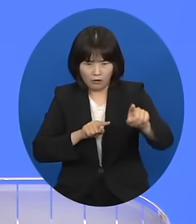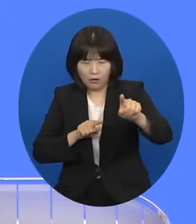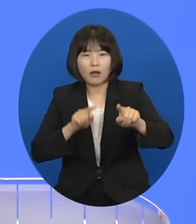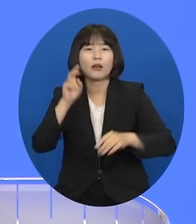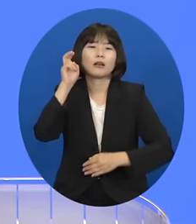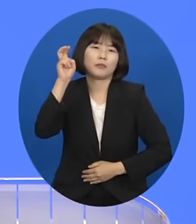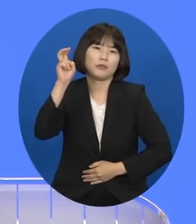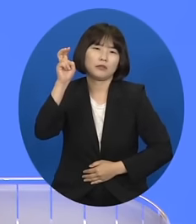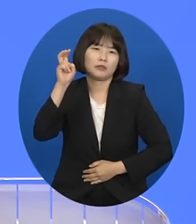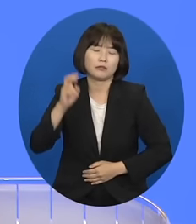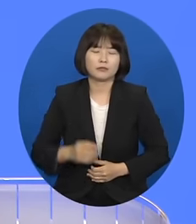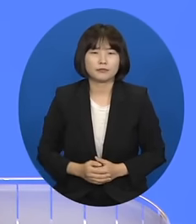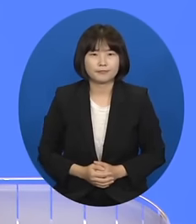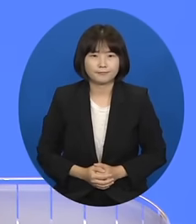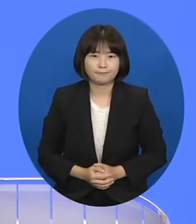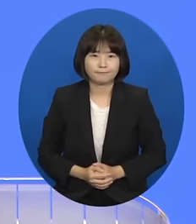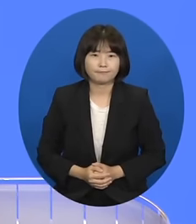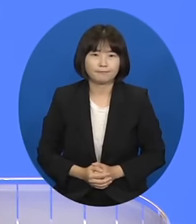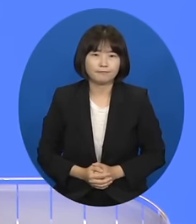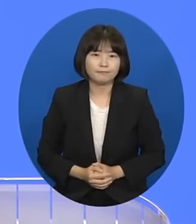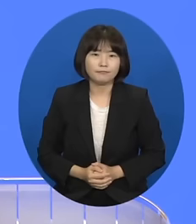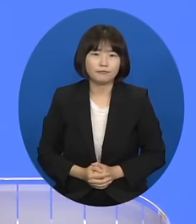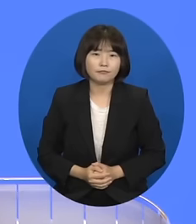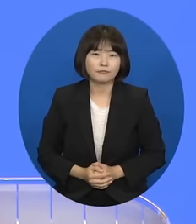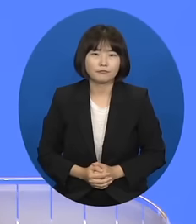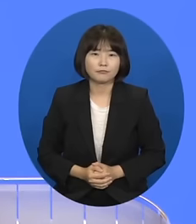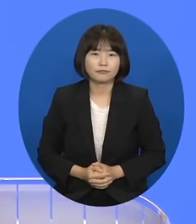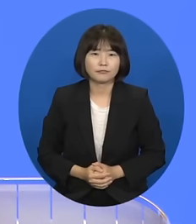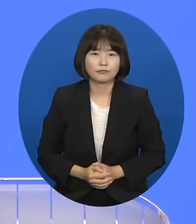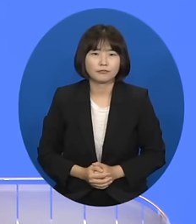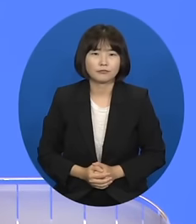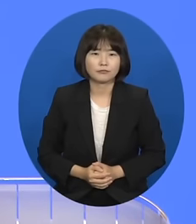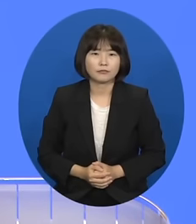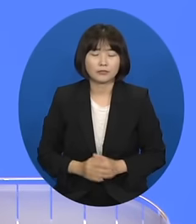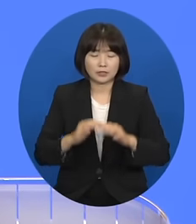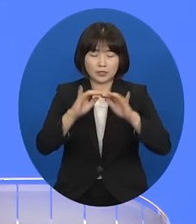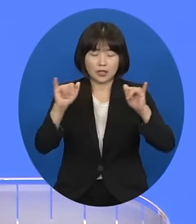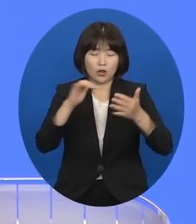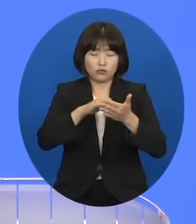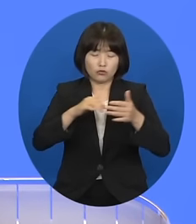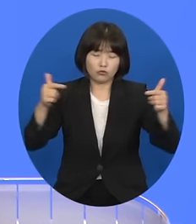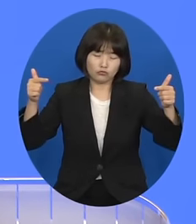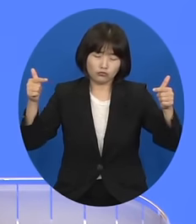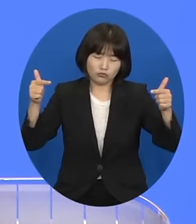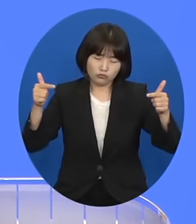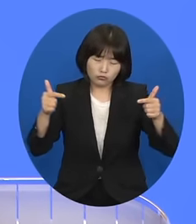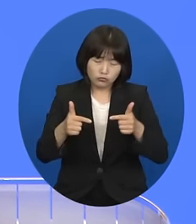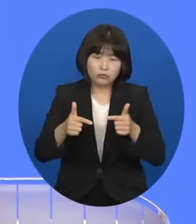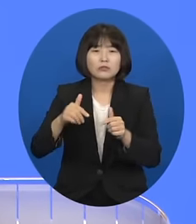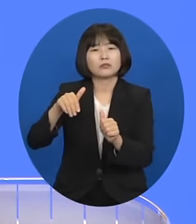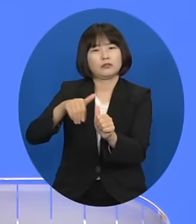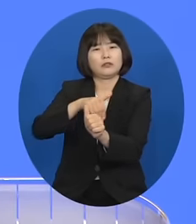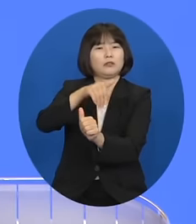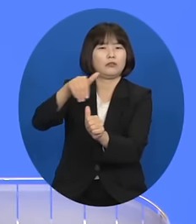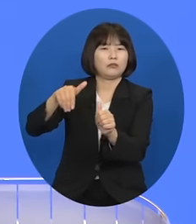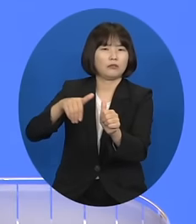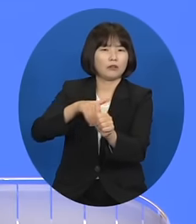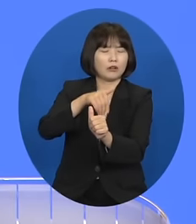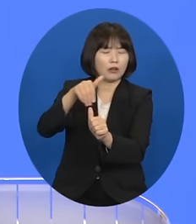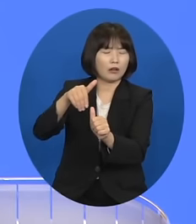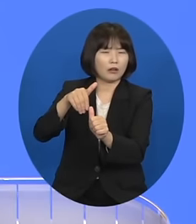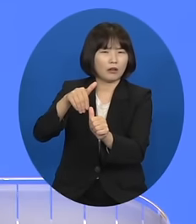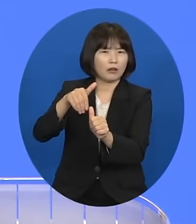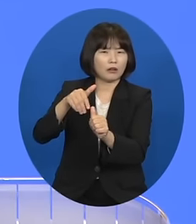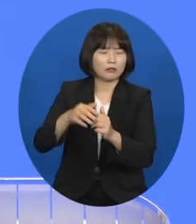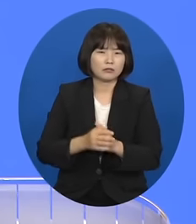라고 지금 예측하고 있습니다. 그래서 지금 인구 수가 줄어들고 있는 이 추세를 어디에 어떻게 비유를 했냐면